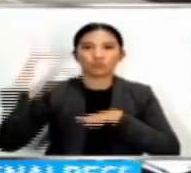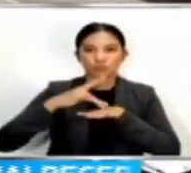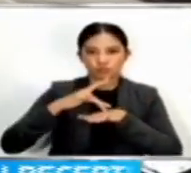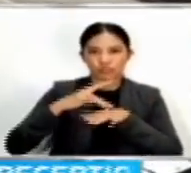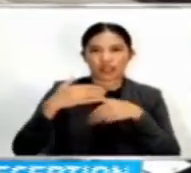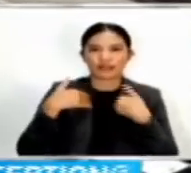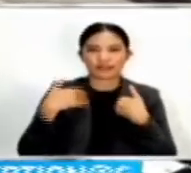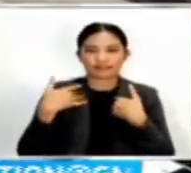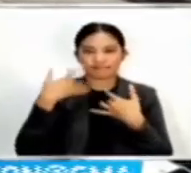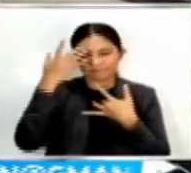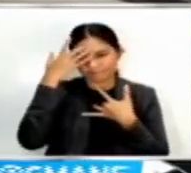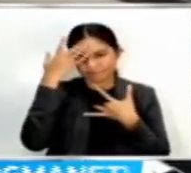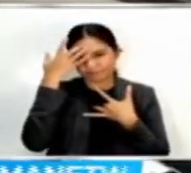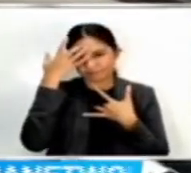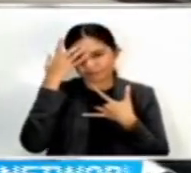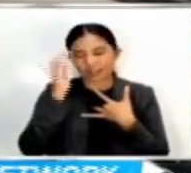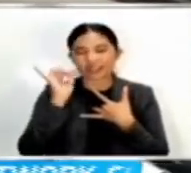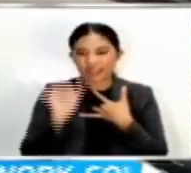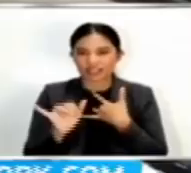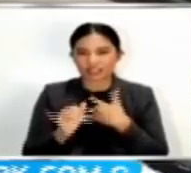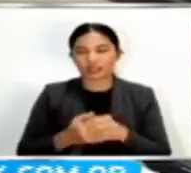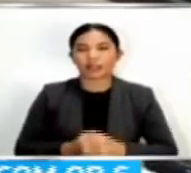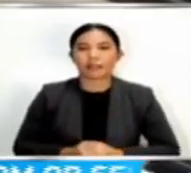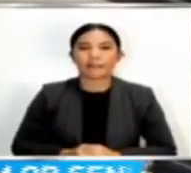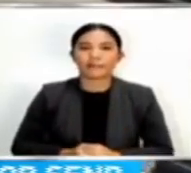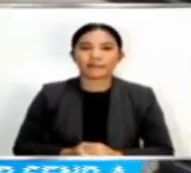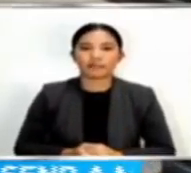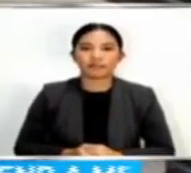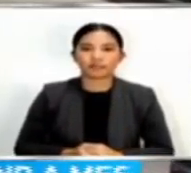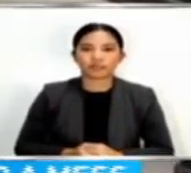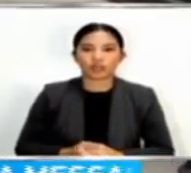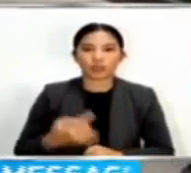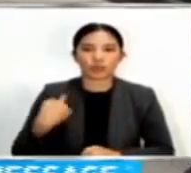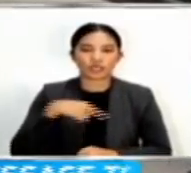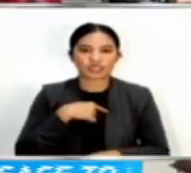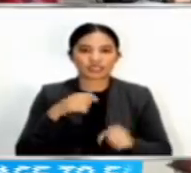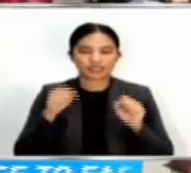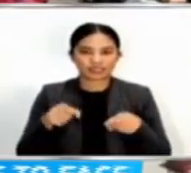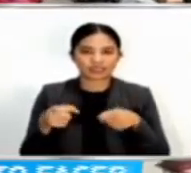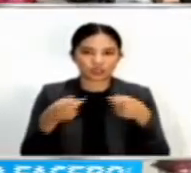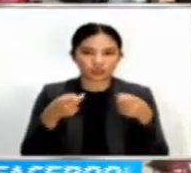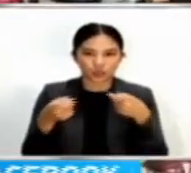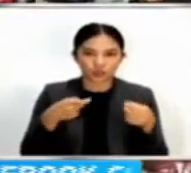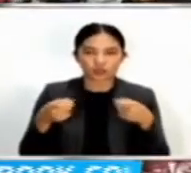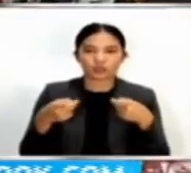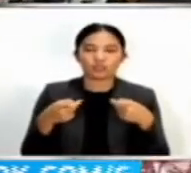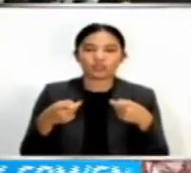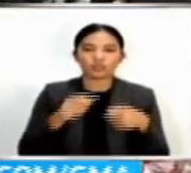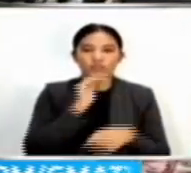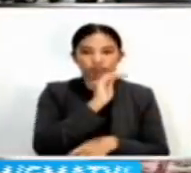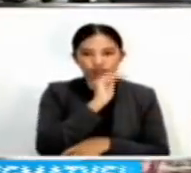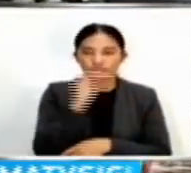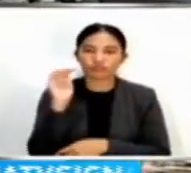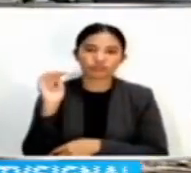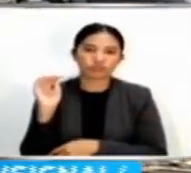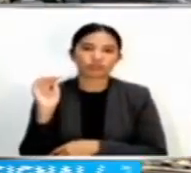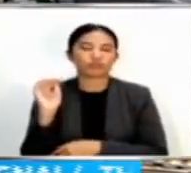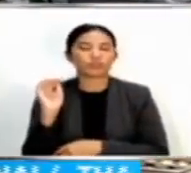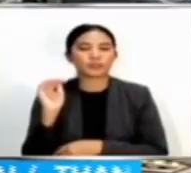So, yun pa rin, we still maintain yung call natin to stay at home, to